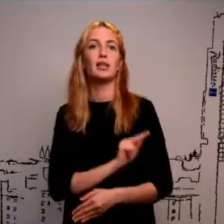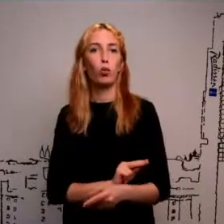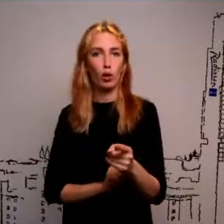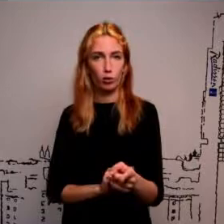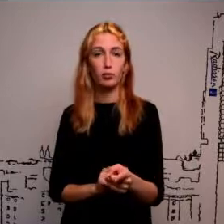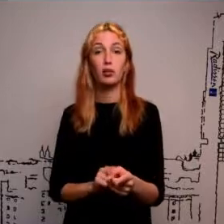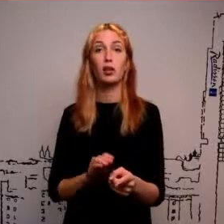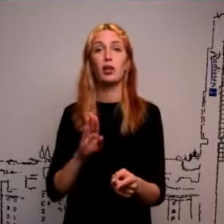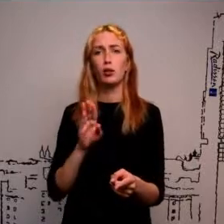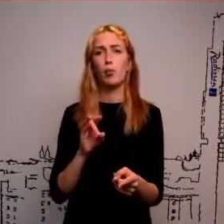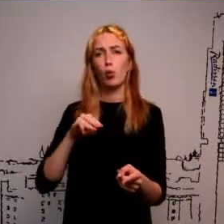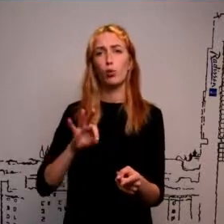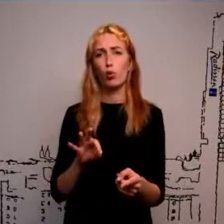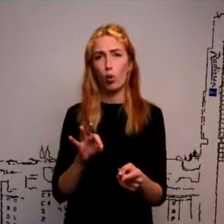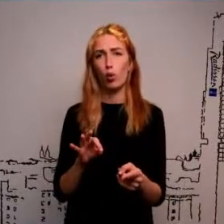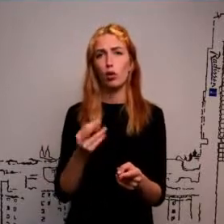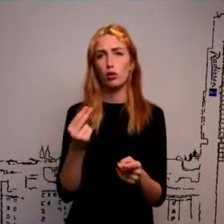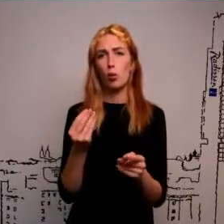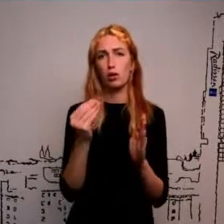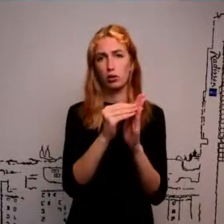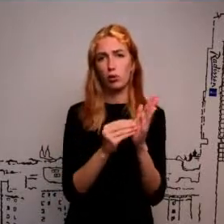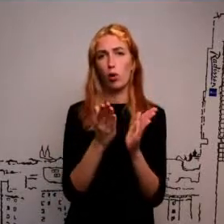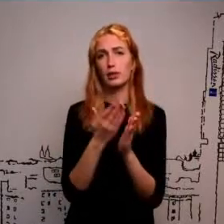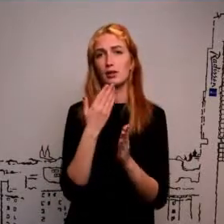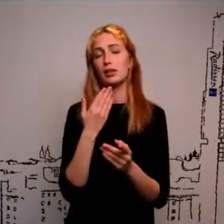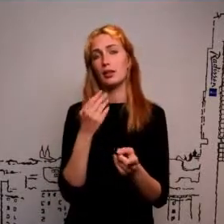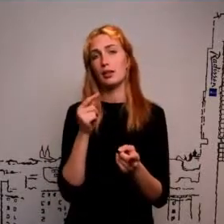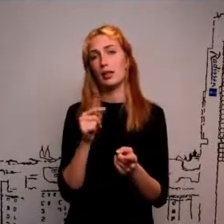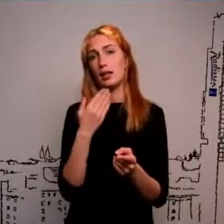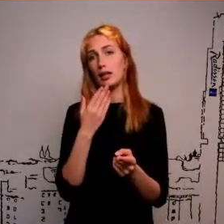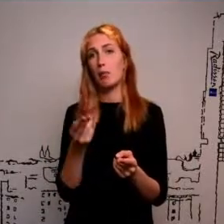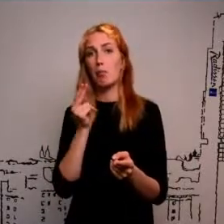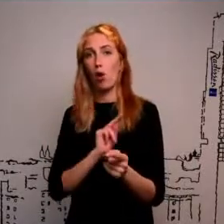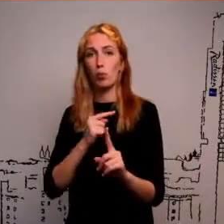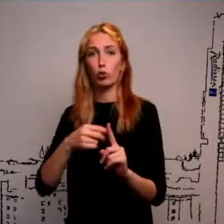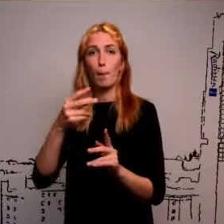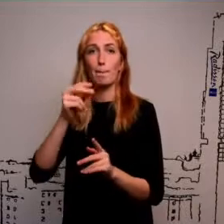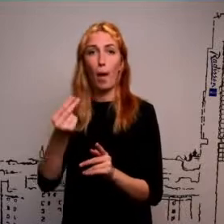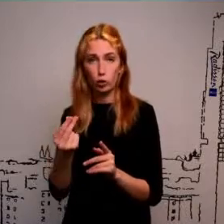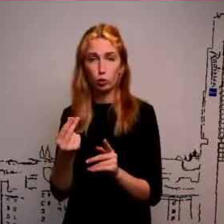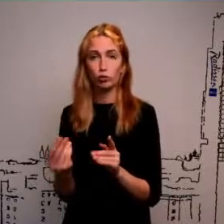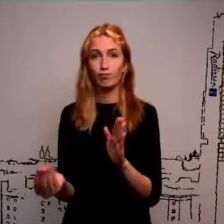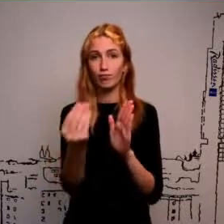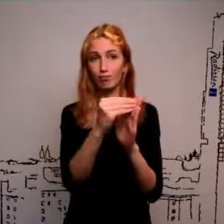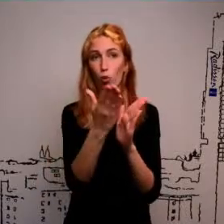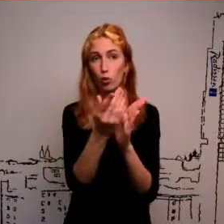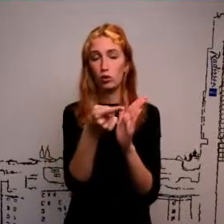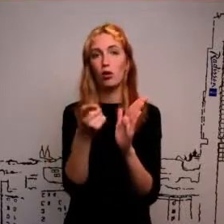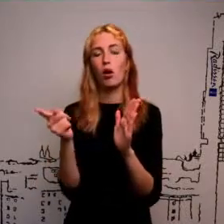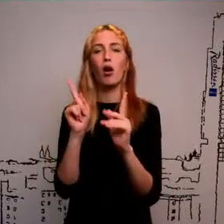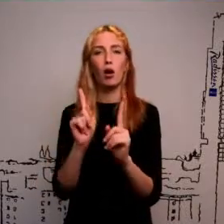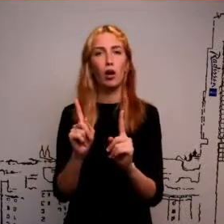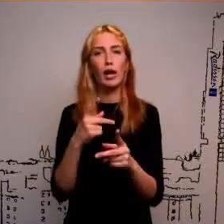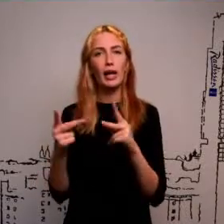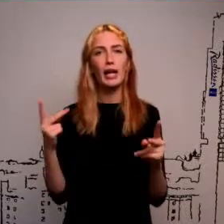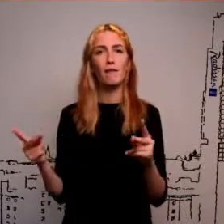et brutosummad, et töötaja üldjuhul, ehk siis koos maksudega on need palgasummad toodud, aga on olemas erinevaid